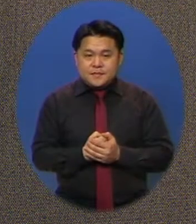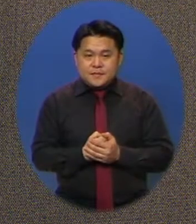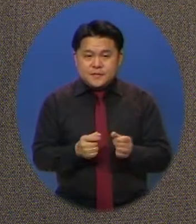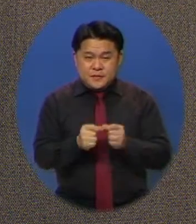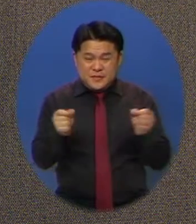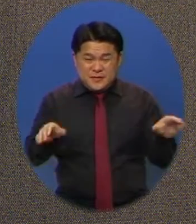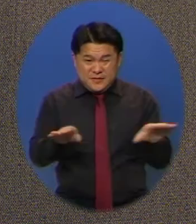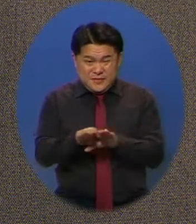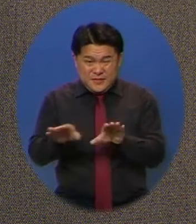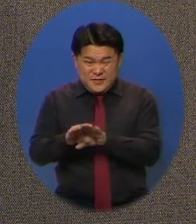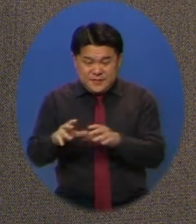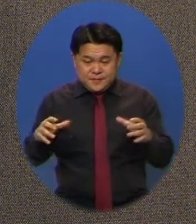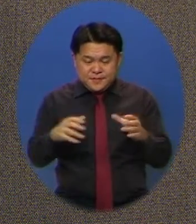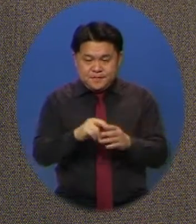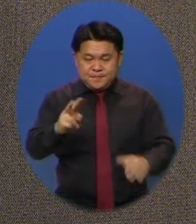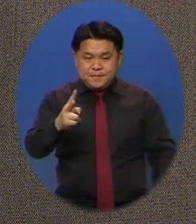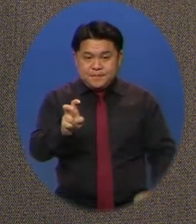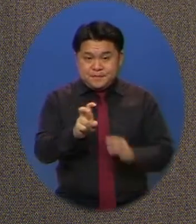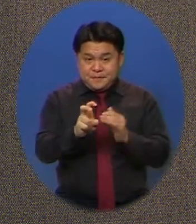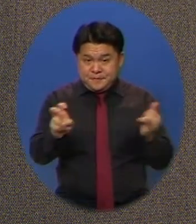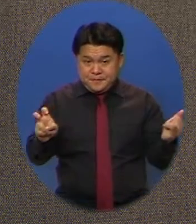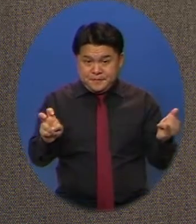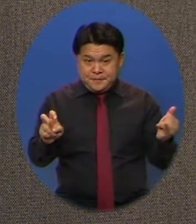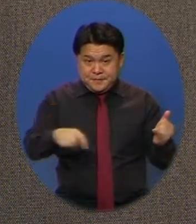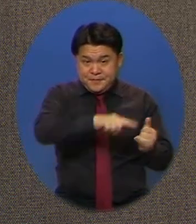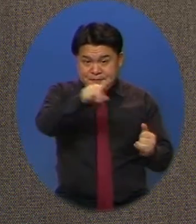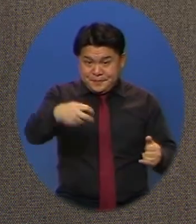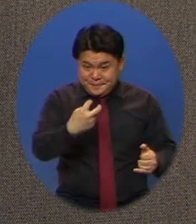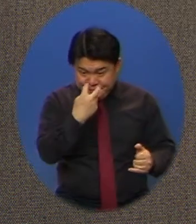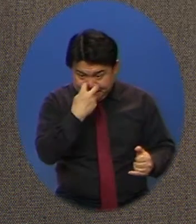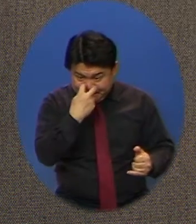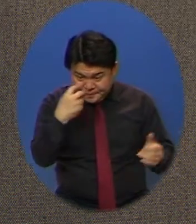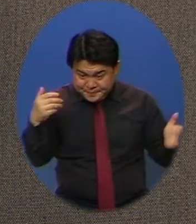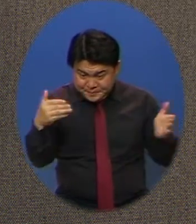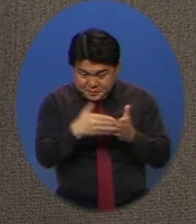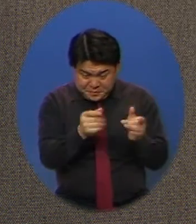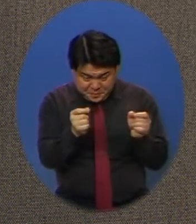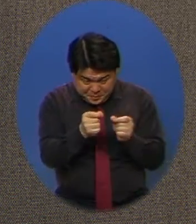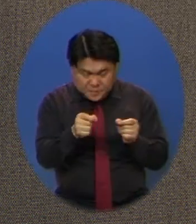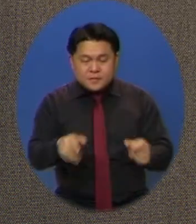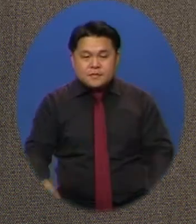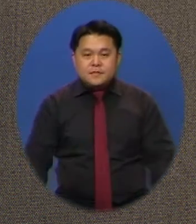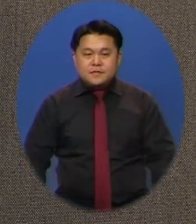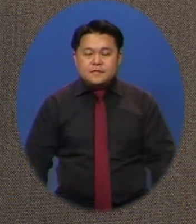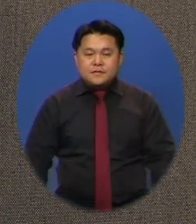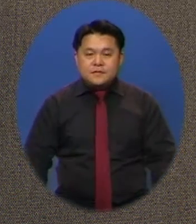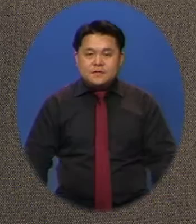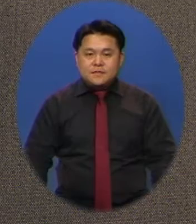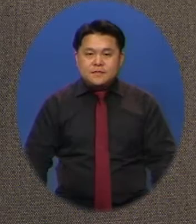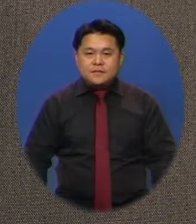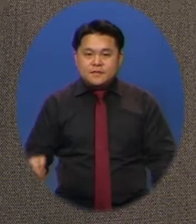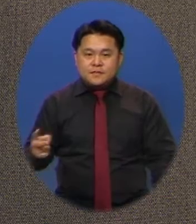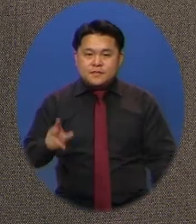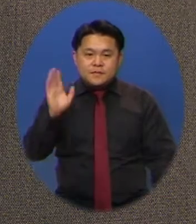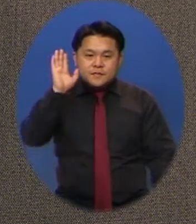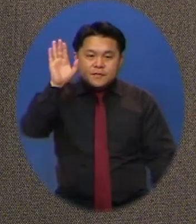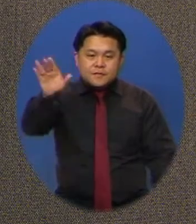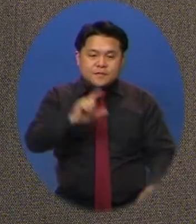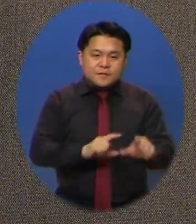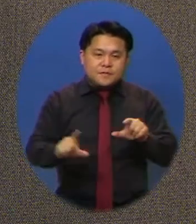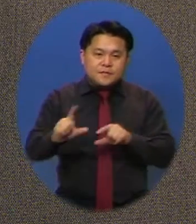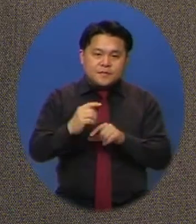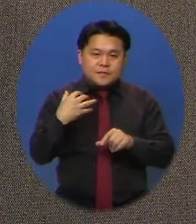장기결석 학생 약 220명에 대해서 전수조사가 지금 거의 그 실시가 완료되고 있고요. 앞으로